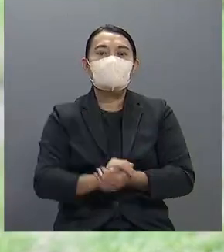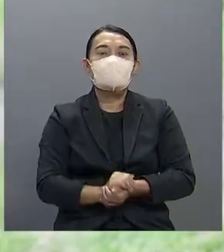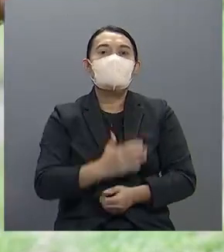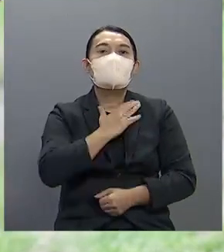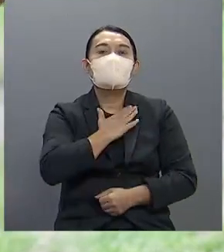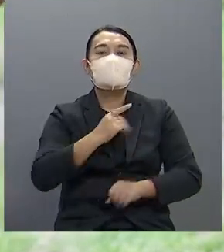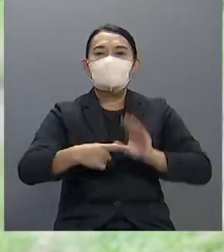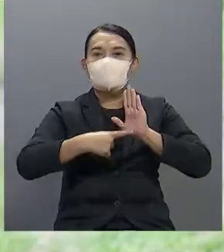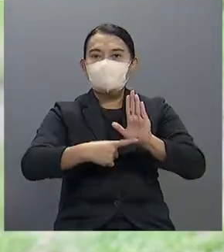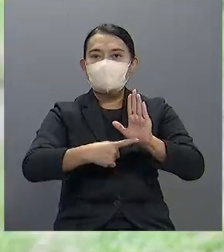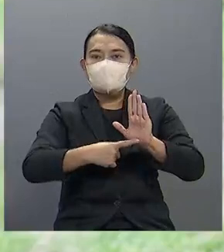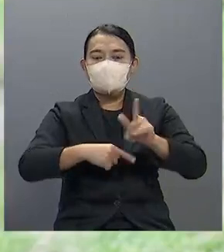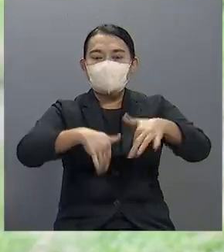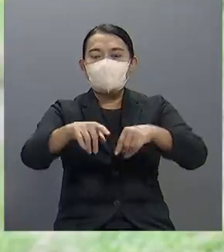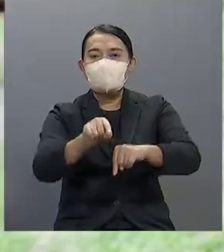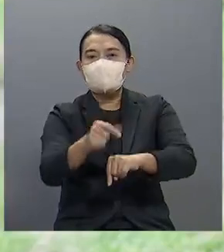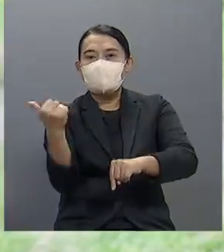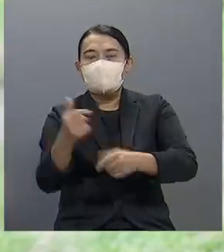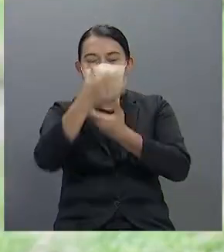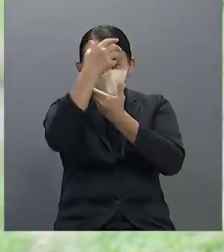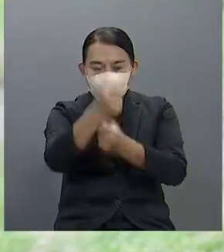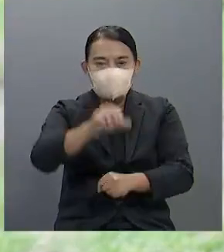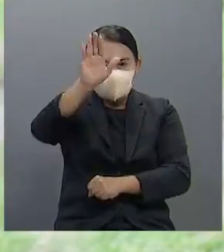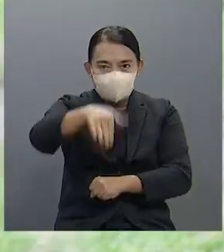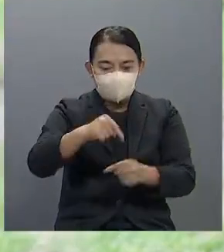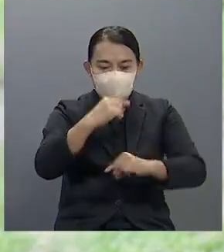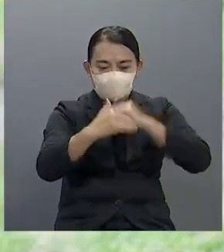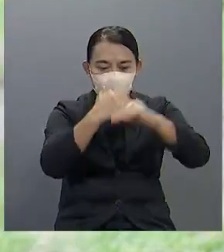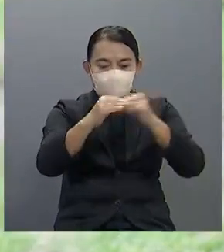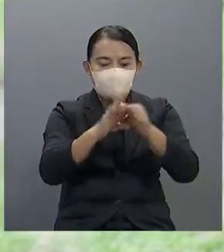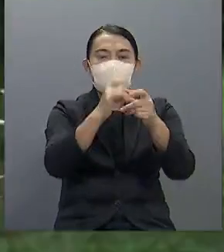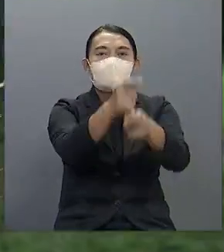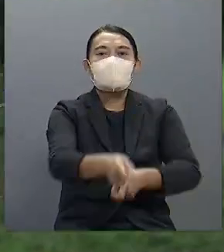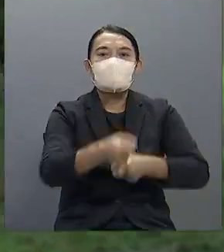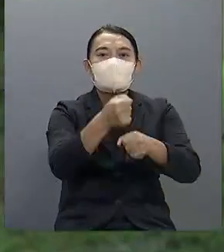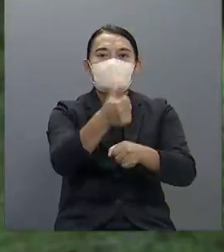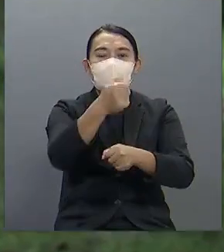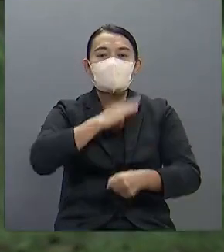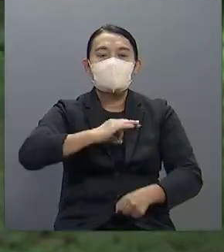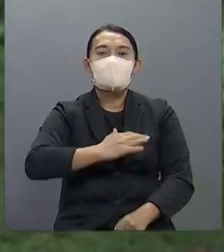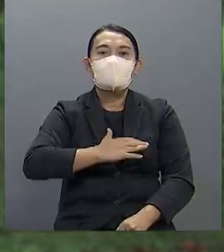อื่นชุมชนอื่นที่สนใจแล้วก็สามารถพัฒนาเรื่องการเกษตรได้นี่คือสิ่งที่พวกเราภูมิใจครับ